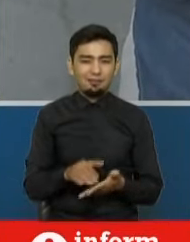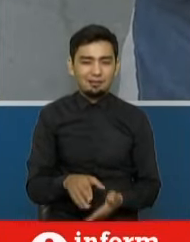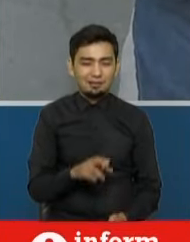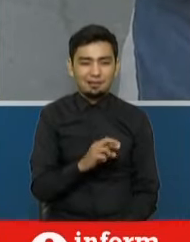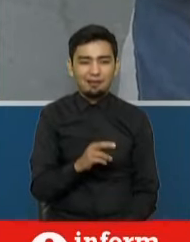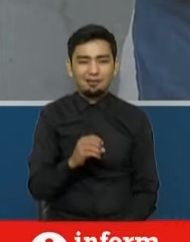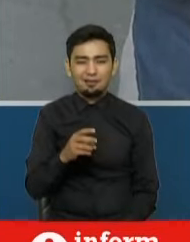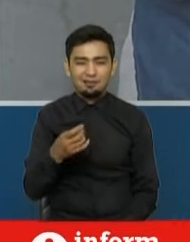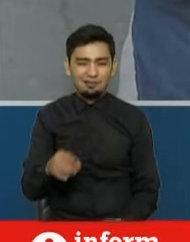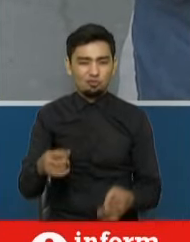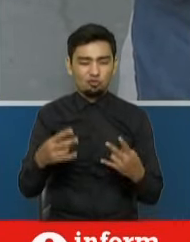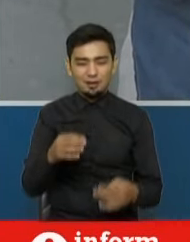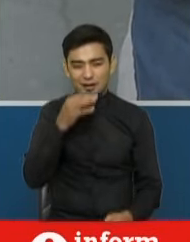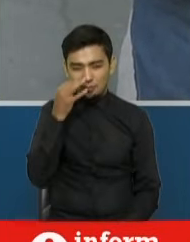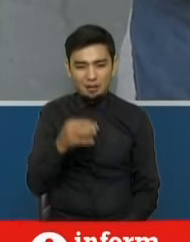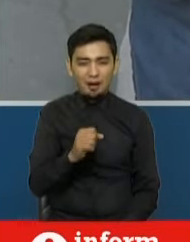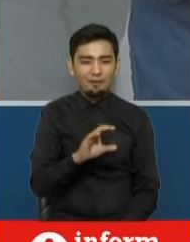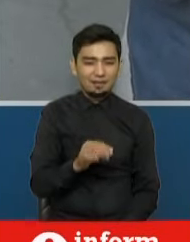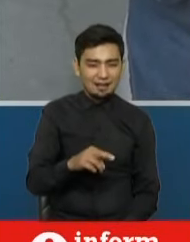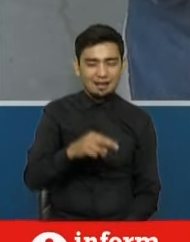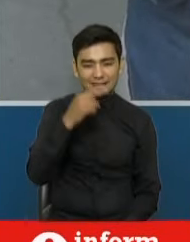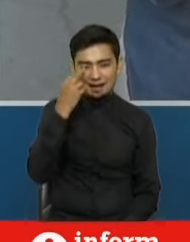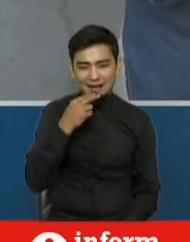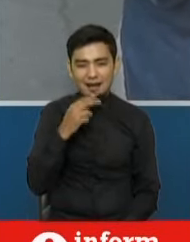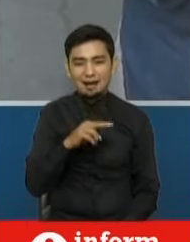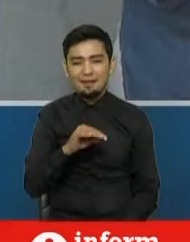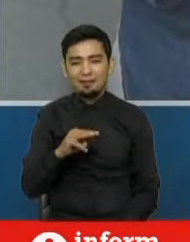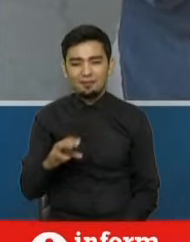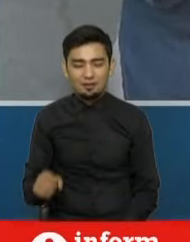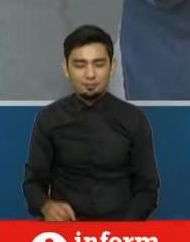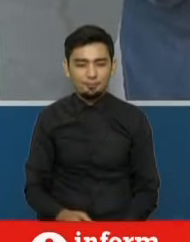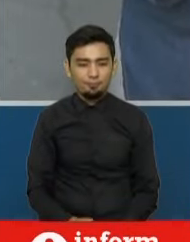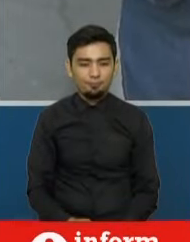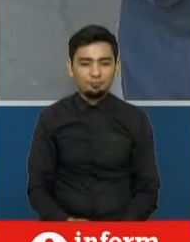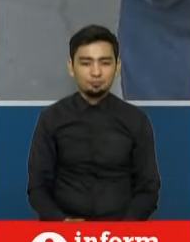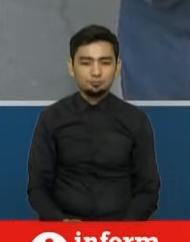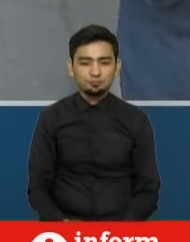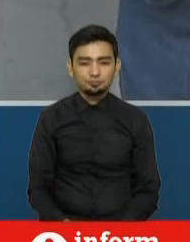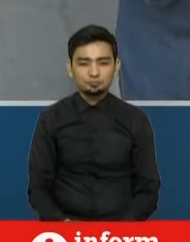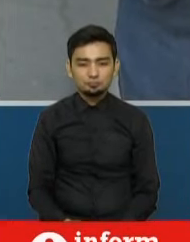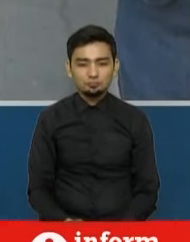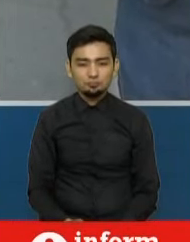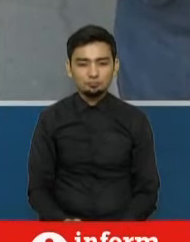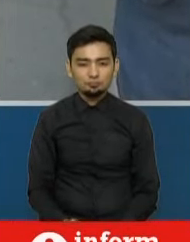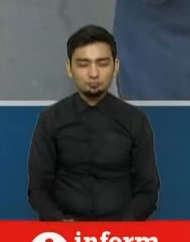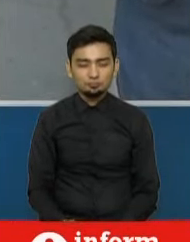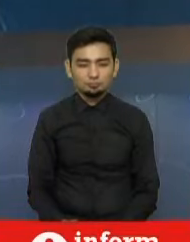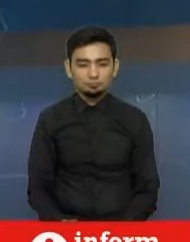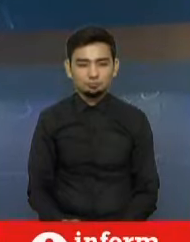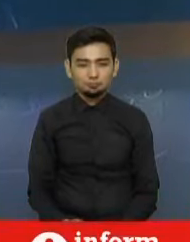ядерной энергетики. Германия, Австрия, Италия и Литва. Эльмира Ержанова, Азамат Кубикьянов, Информбюро,